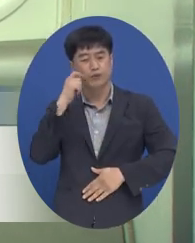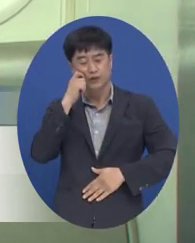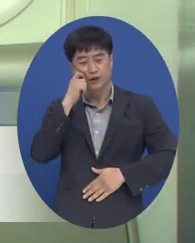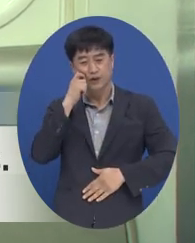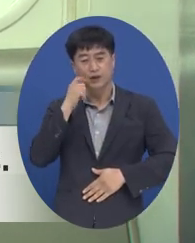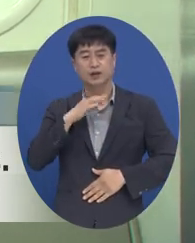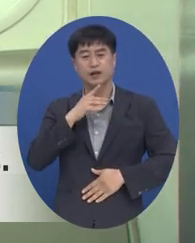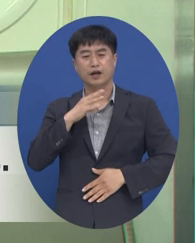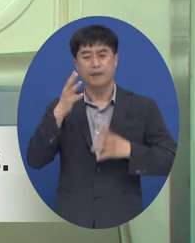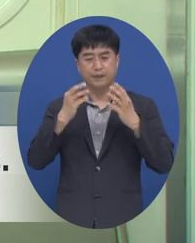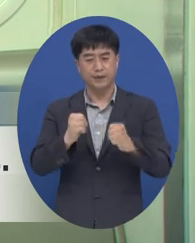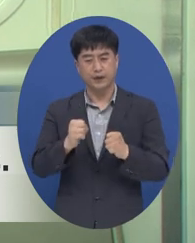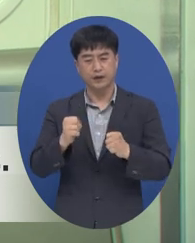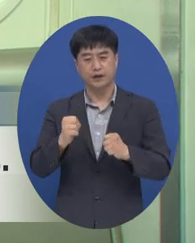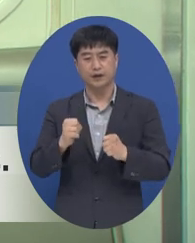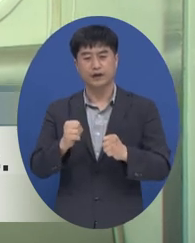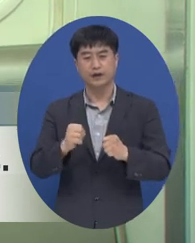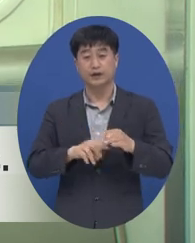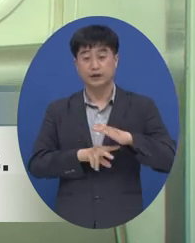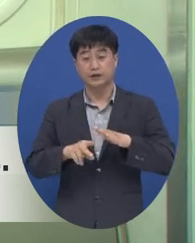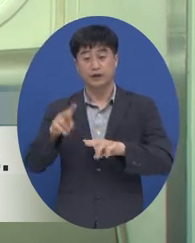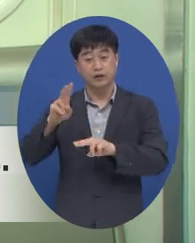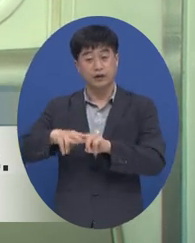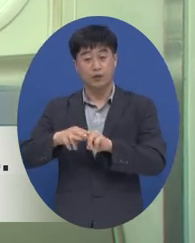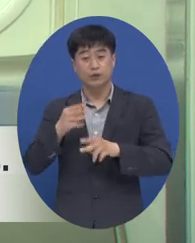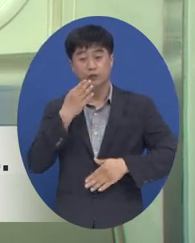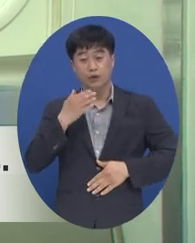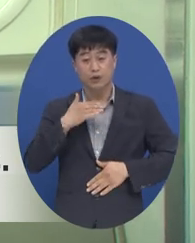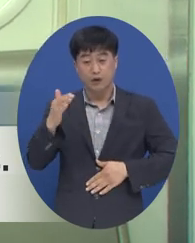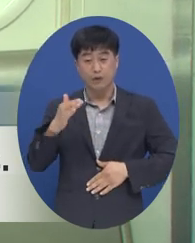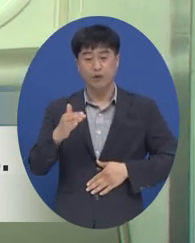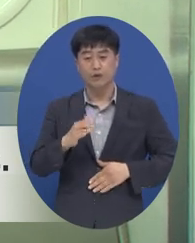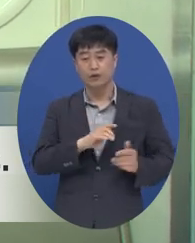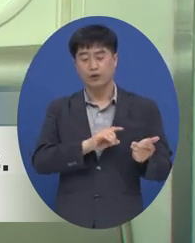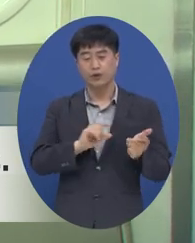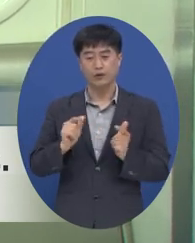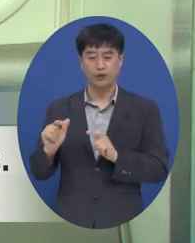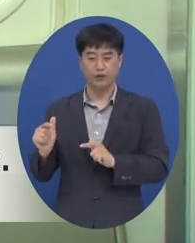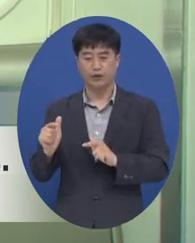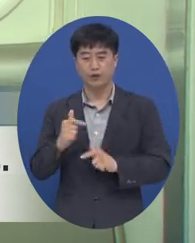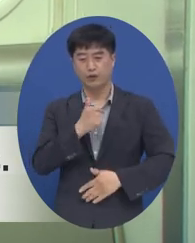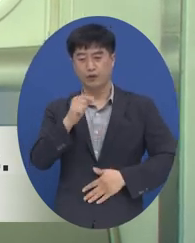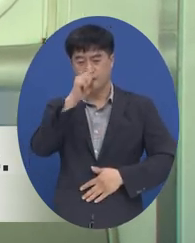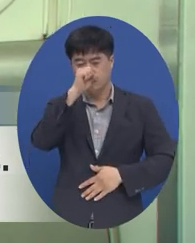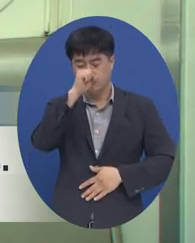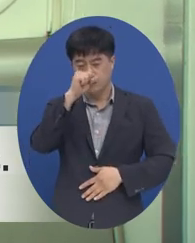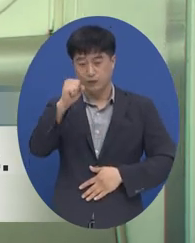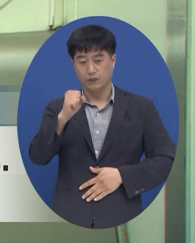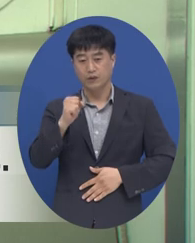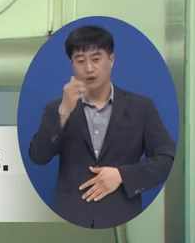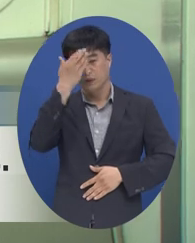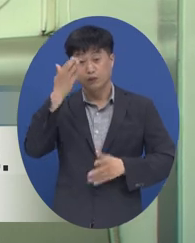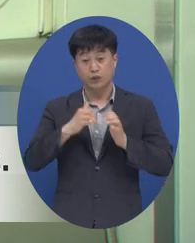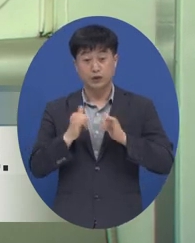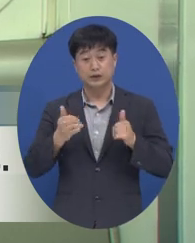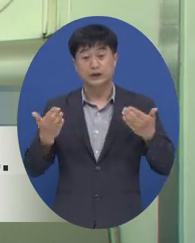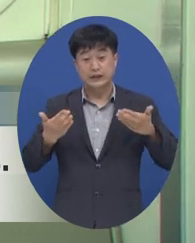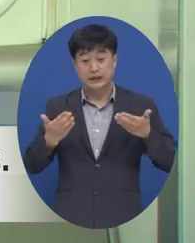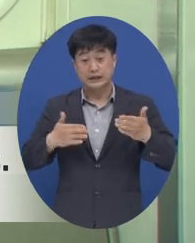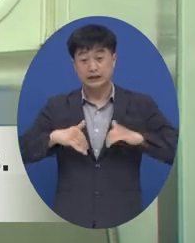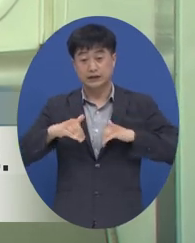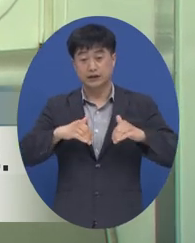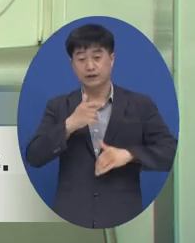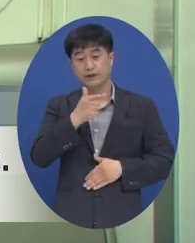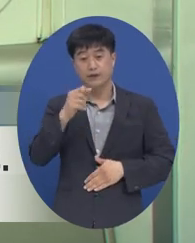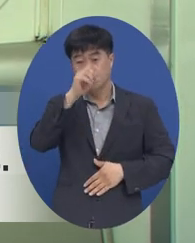못했죠. 이제 나이가 먹다 보니까는 이제 지하철 타고 서울도 가고 진짜 여러모로 너무